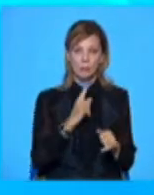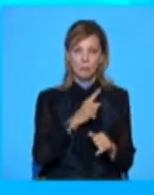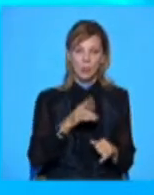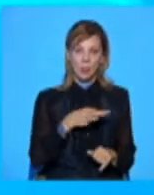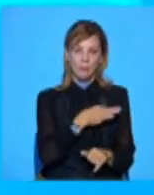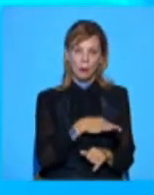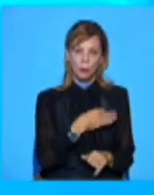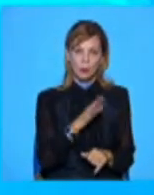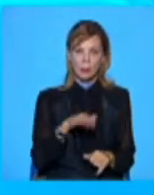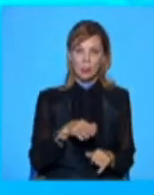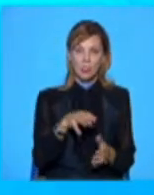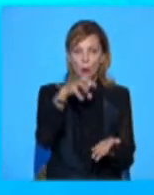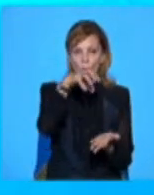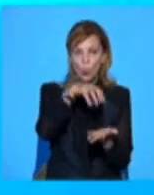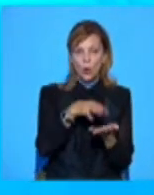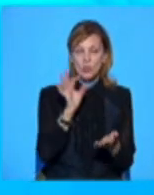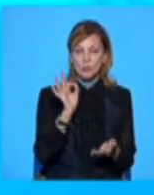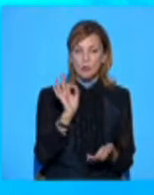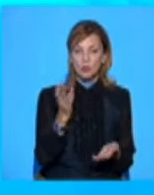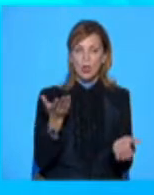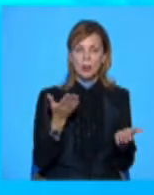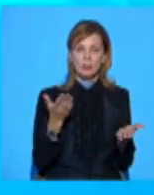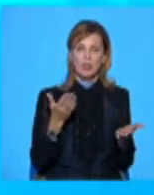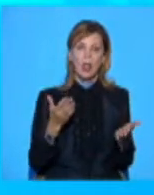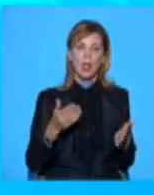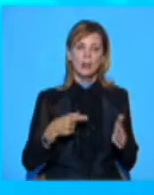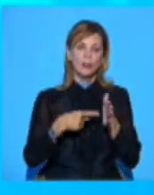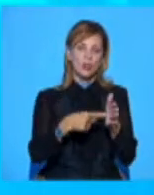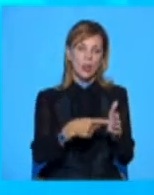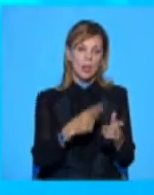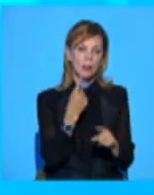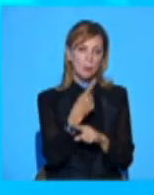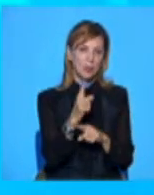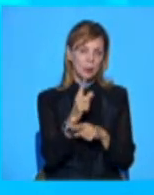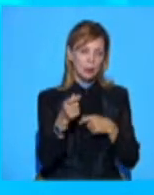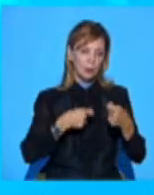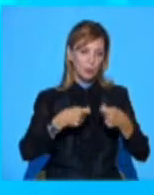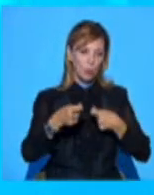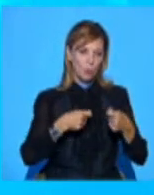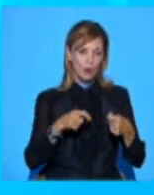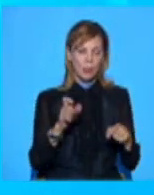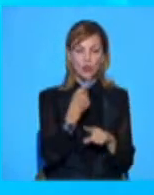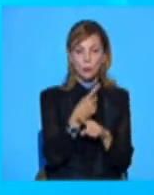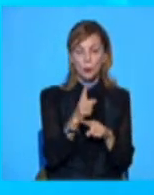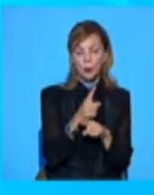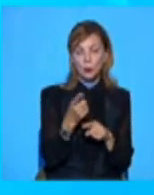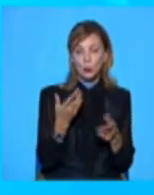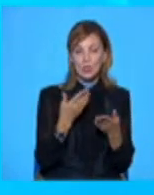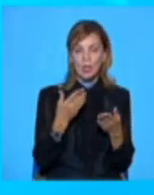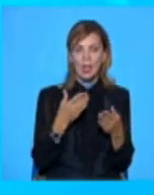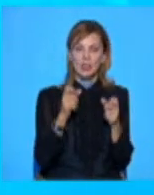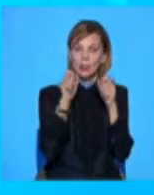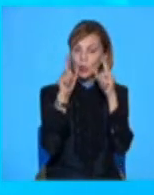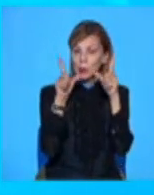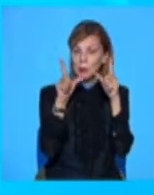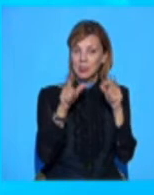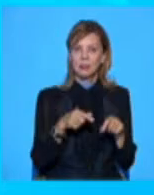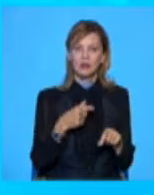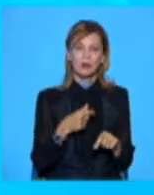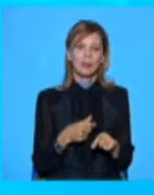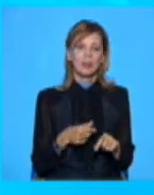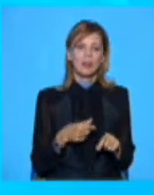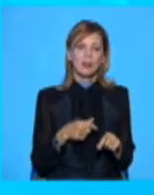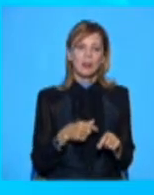eveniment, fiecare facultate are un stand de prezentare în cadrul căruia își expune materiale de promovare, cât și produse care surprind